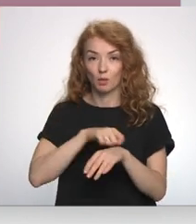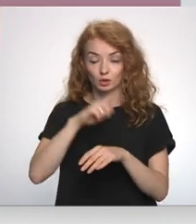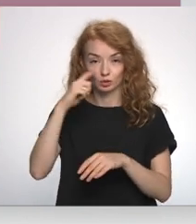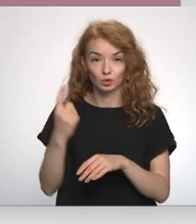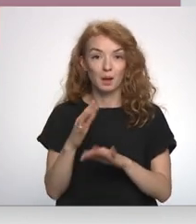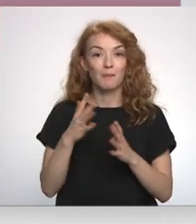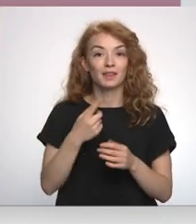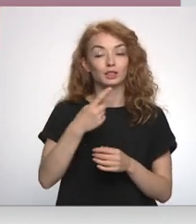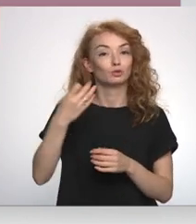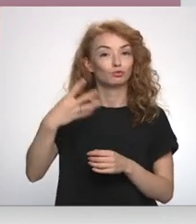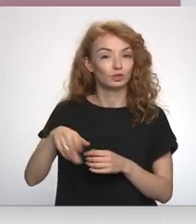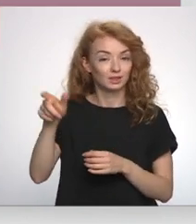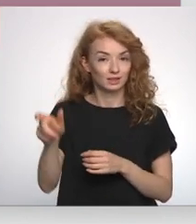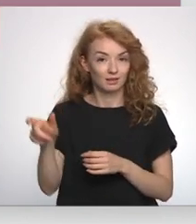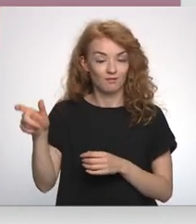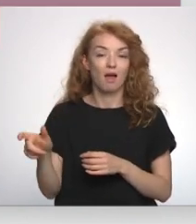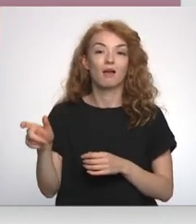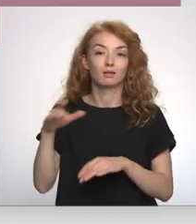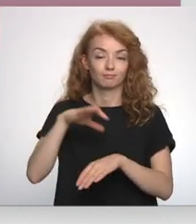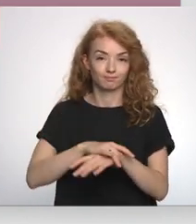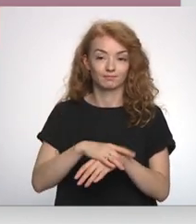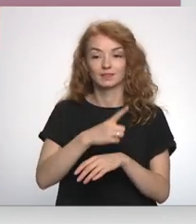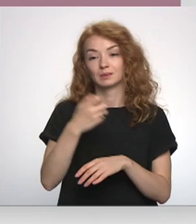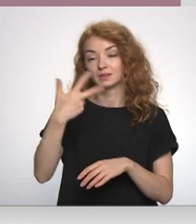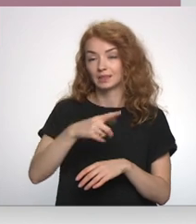bet 140 spēkratiem konstatēts ātrums